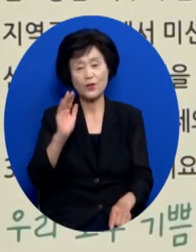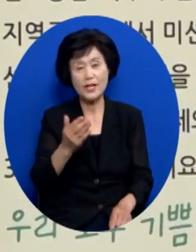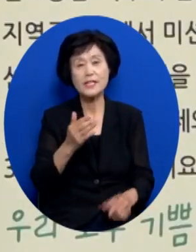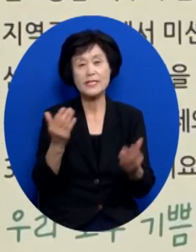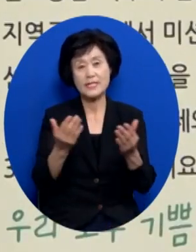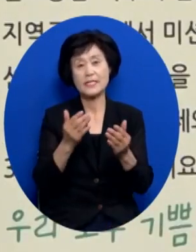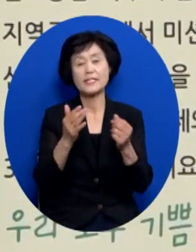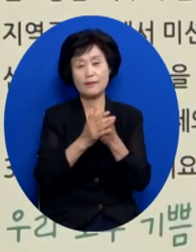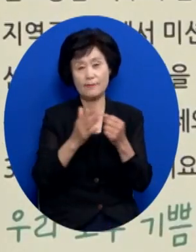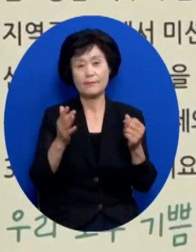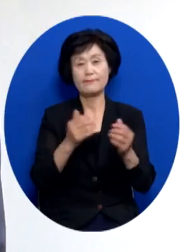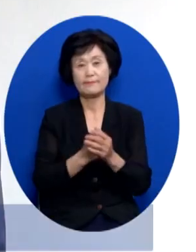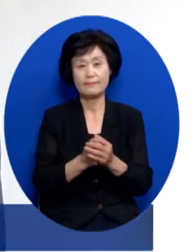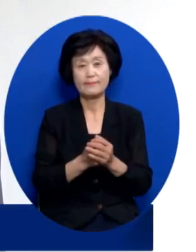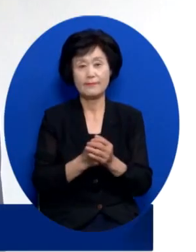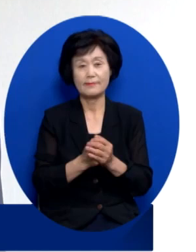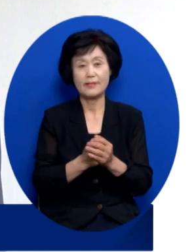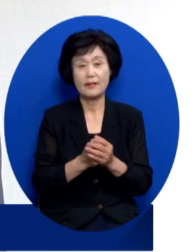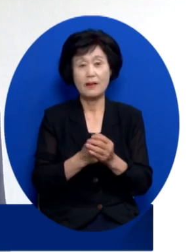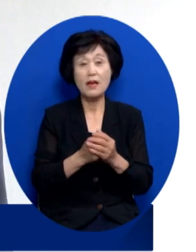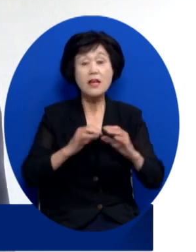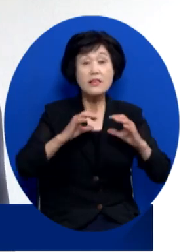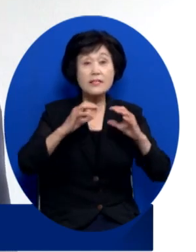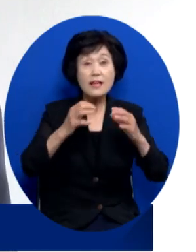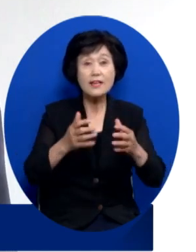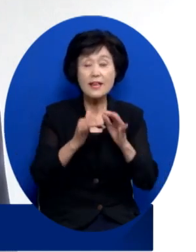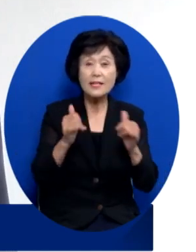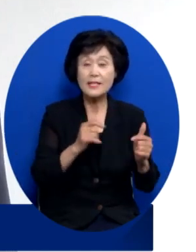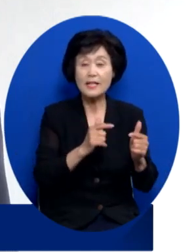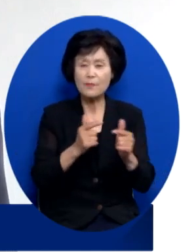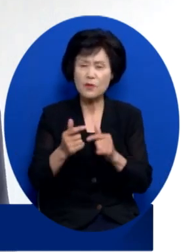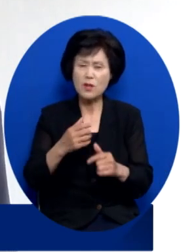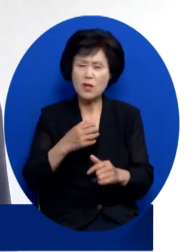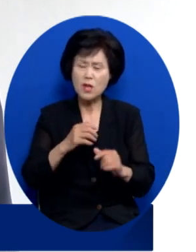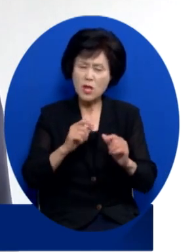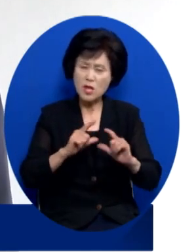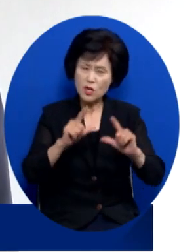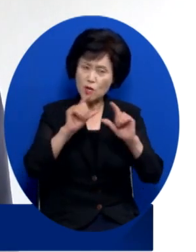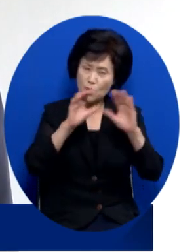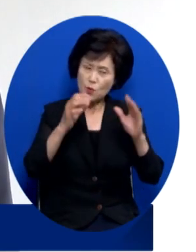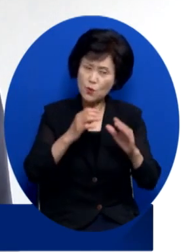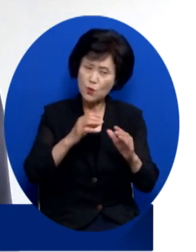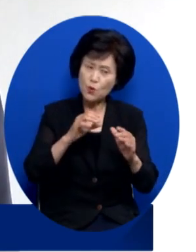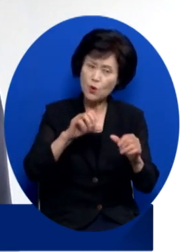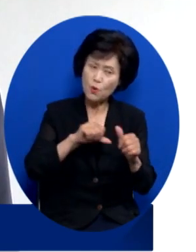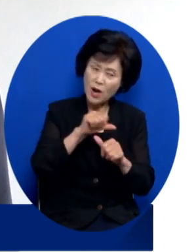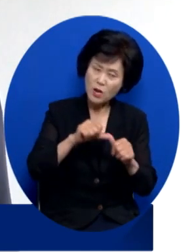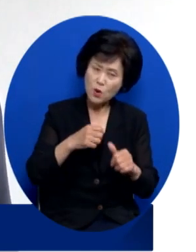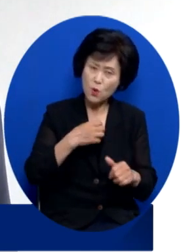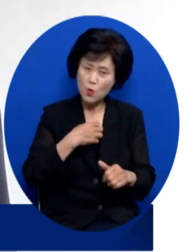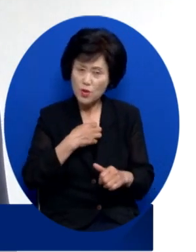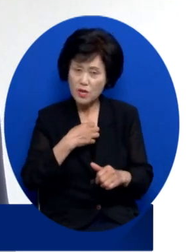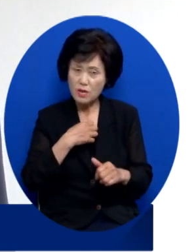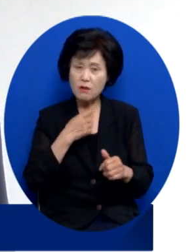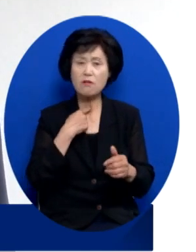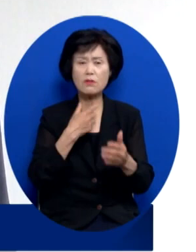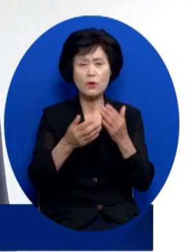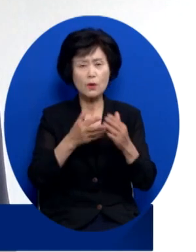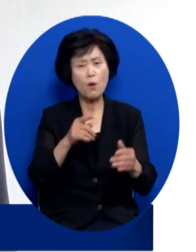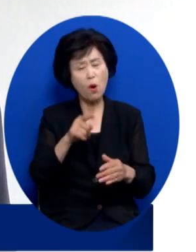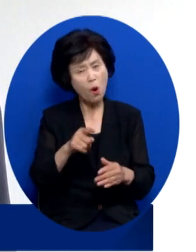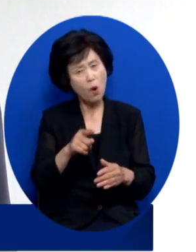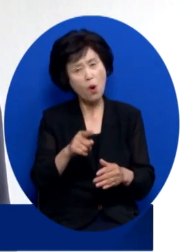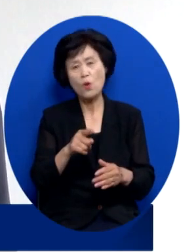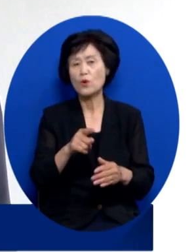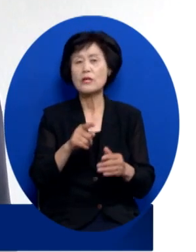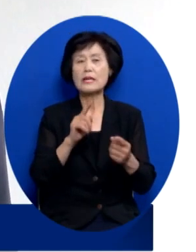때문입니다. 세계 사람들이 기후환경 위기를 겪으면서 이 부분은 질서에 대한 파괴다 이런 생각들을 하고 있습니다.